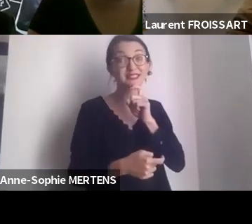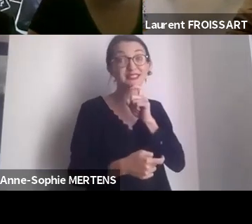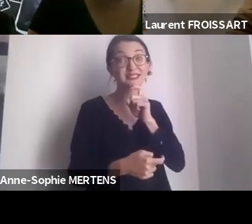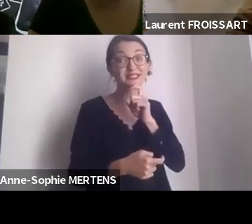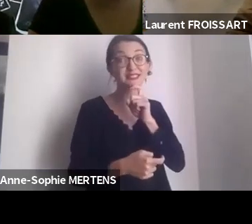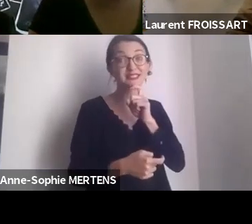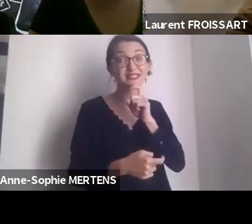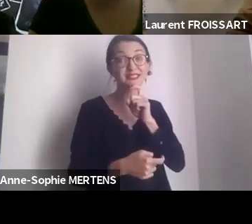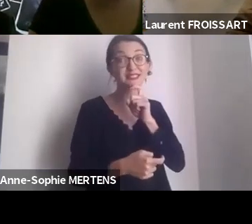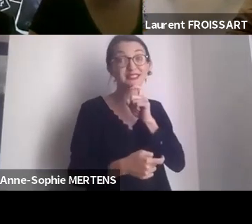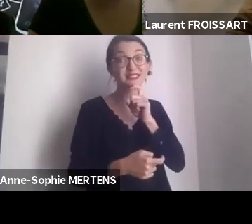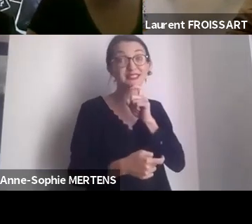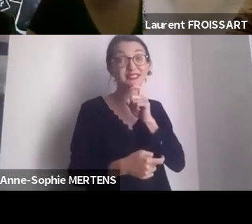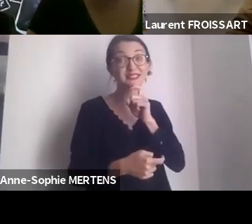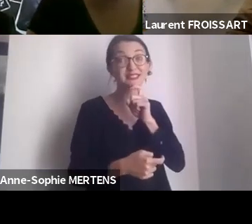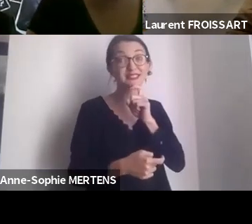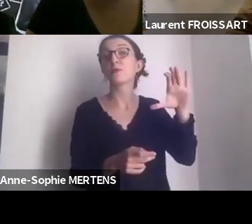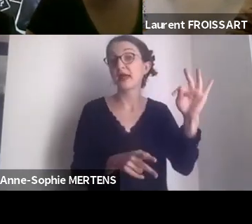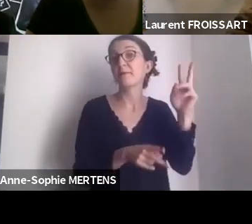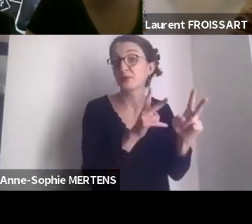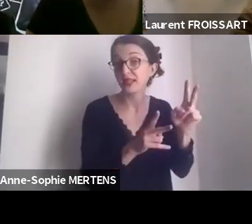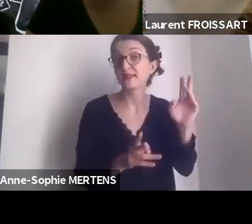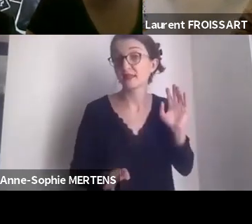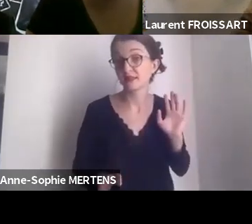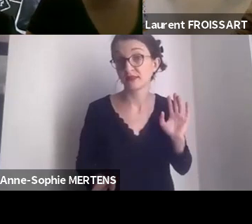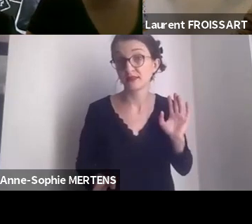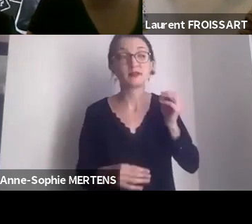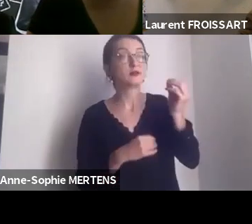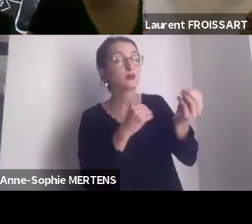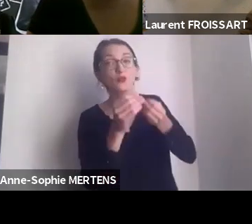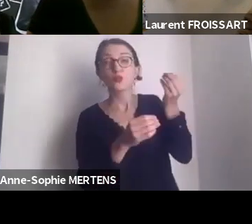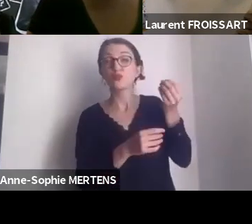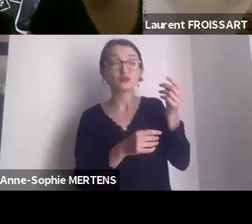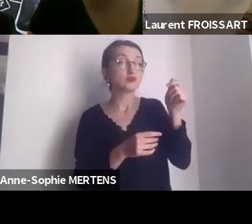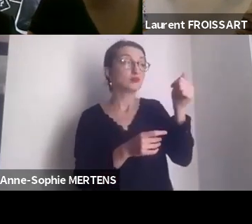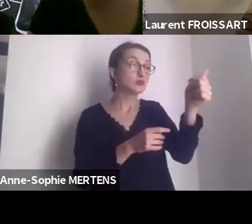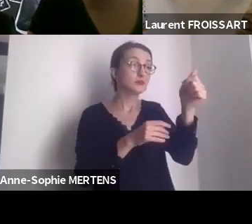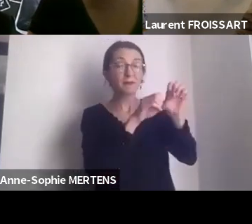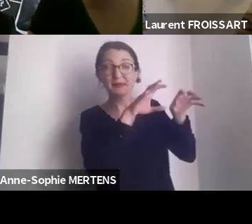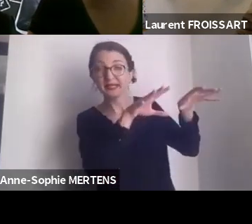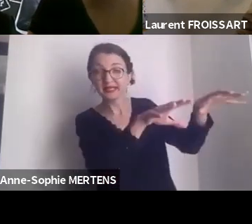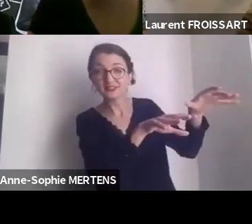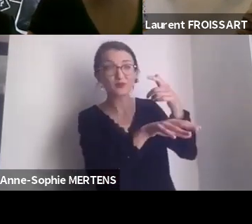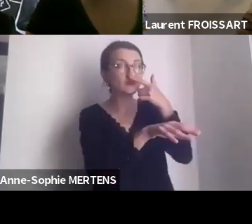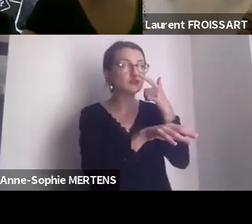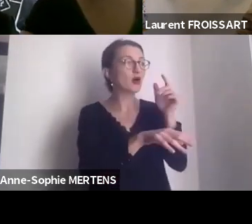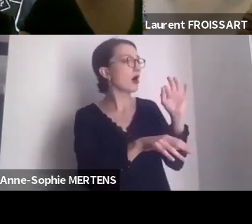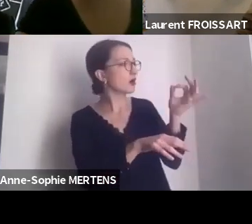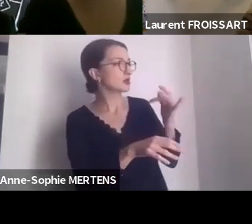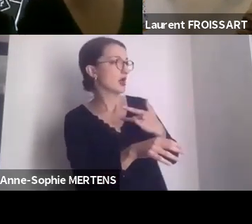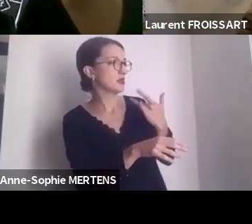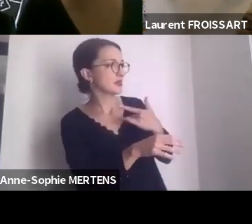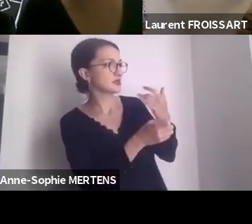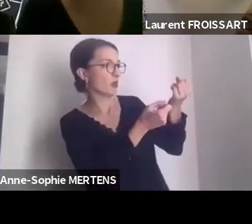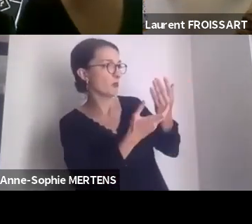ont en tout cas tout autour d'eux des gens qui sont susceptibles d'être intéressés par leur proposition de valeur. Et donc, la proposition de la